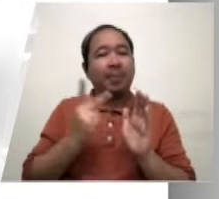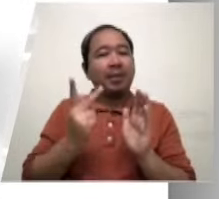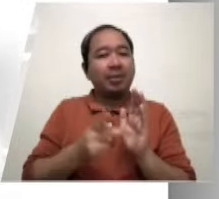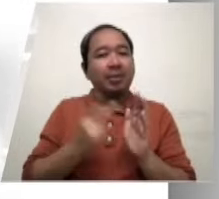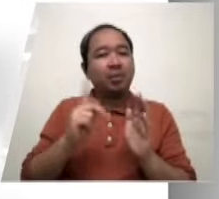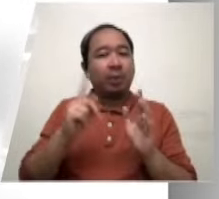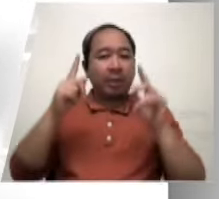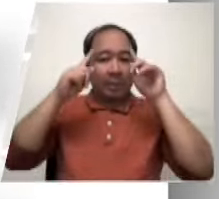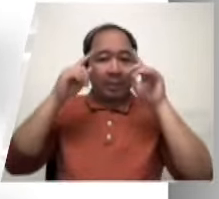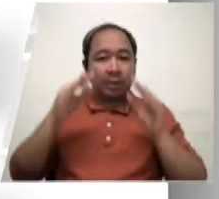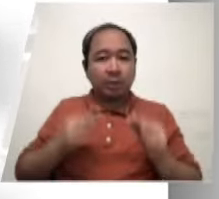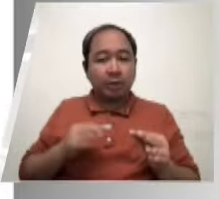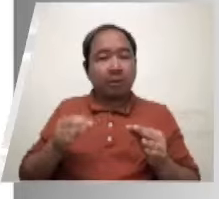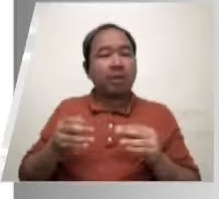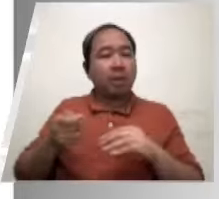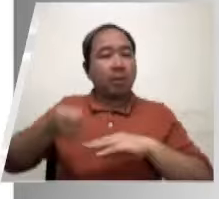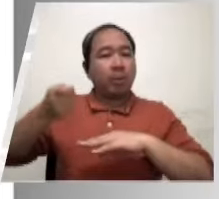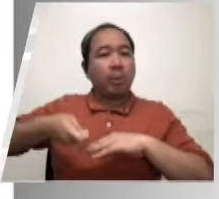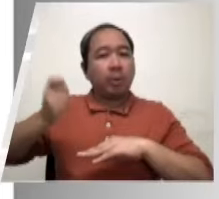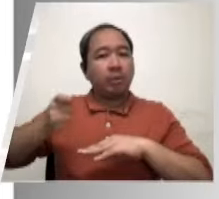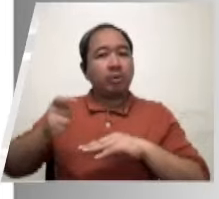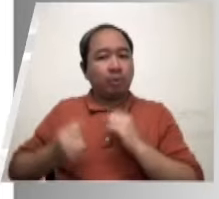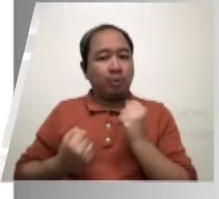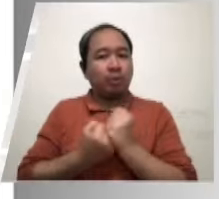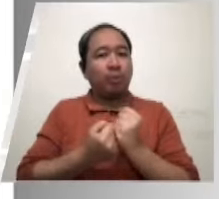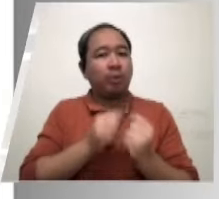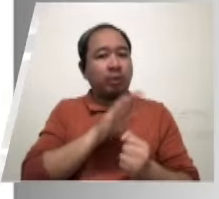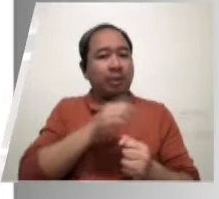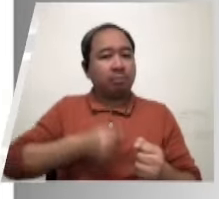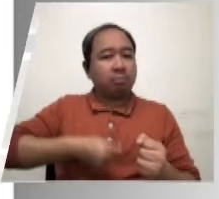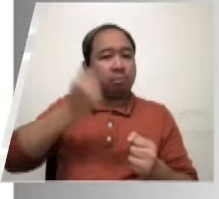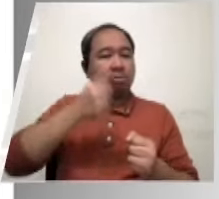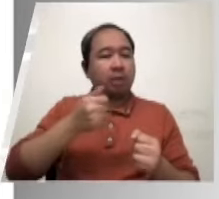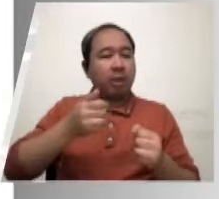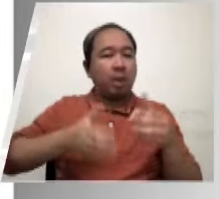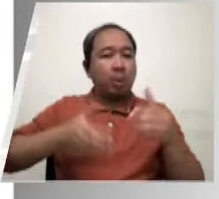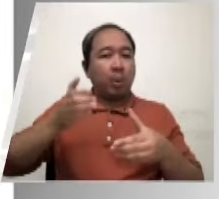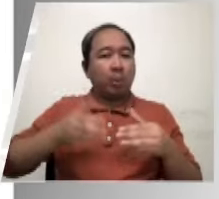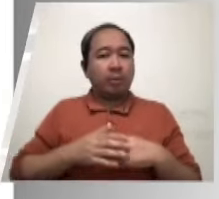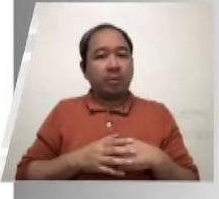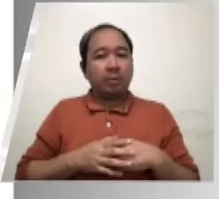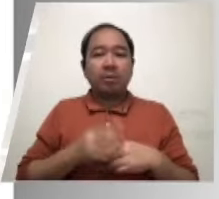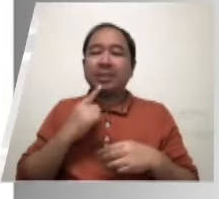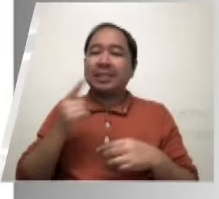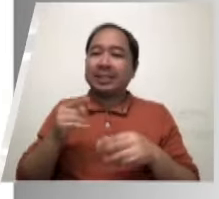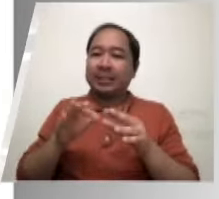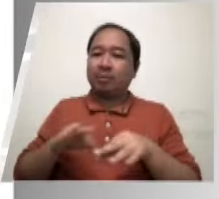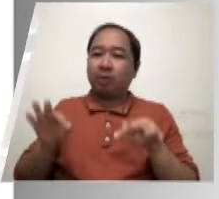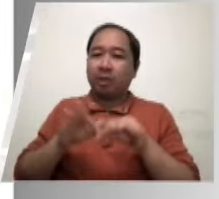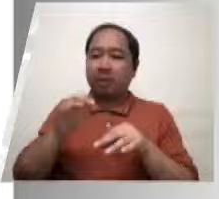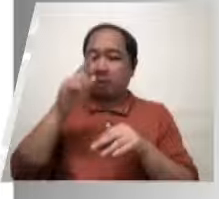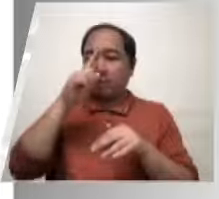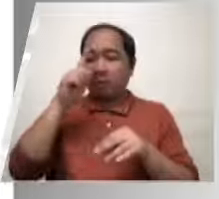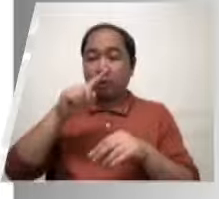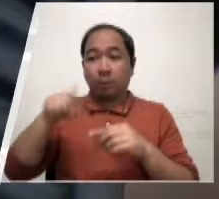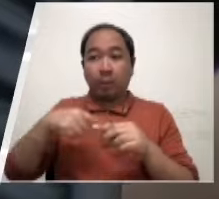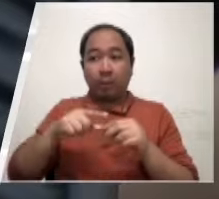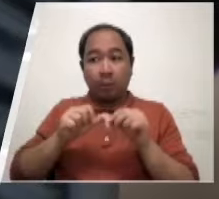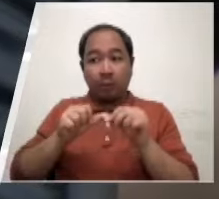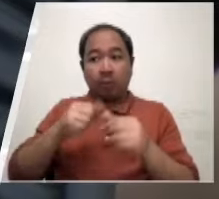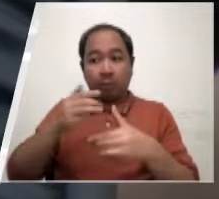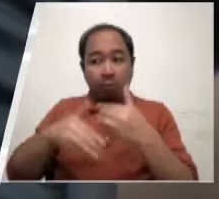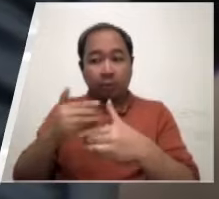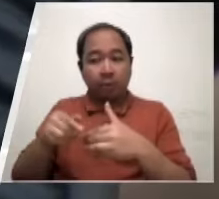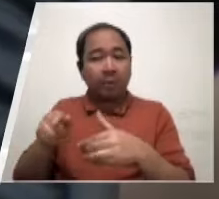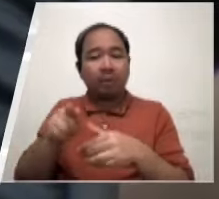na pumapabor sa kanyang kaso. It's highly significant. Sabi nga namin, usapan namin, once in a blue moon kasi yung case na to. Sa ating mga kababayan, mas maganda